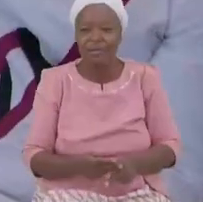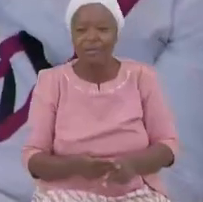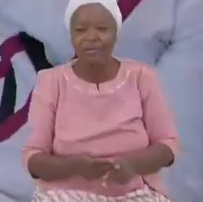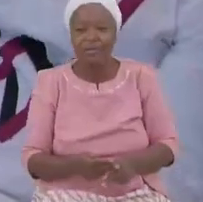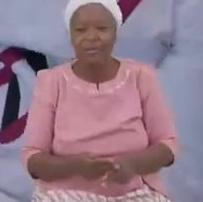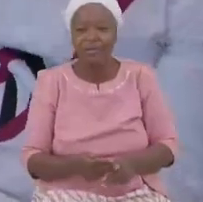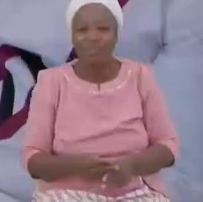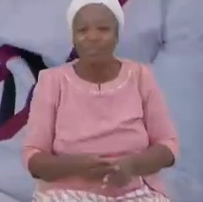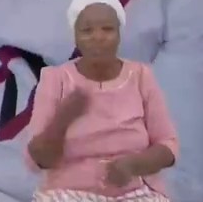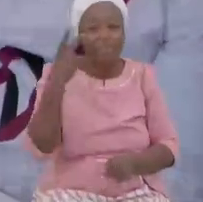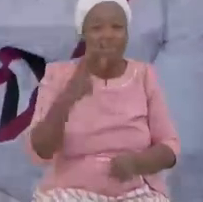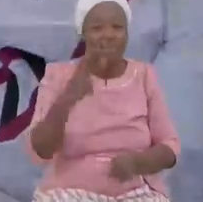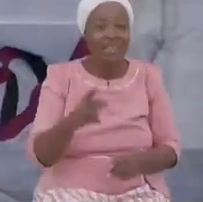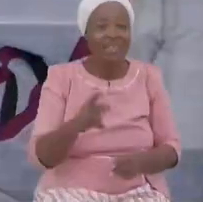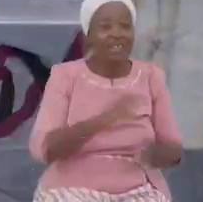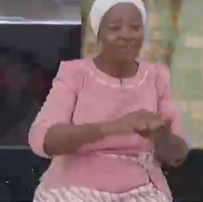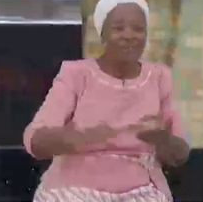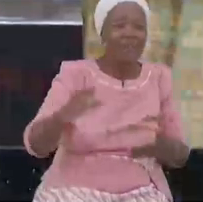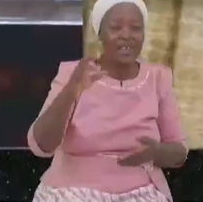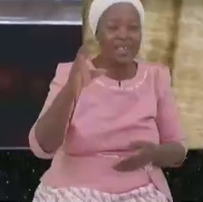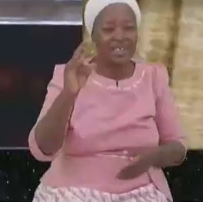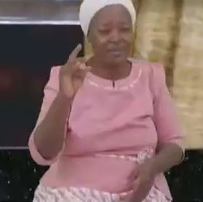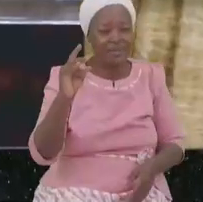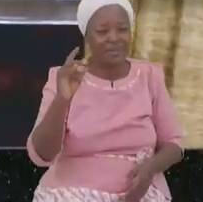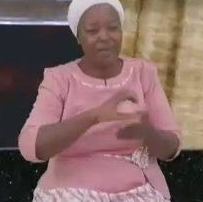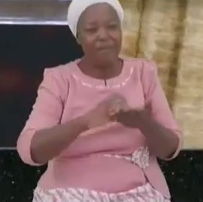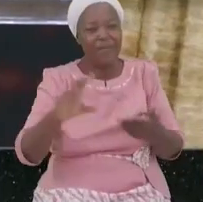Regardez le verset 17. Verset 17.